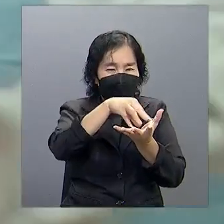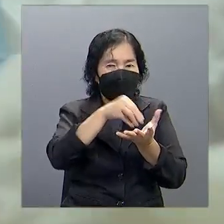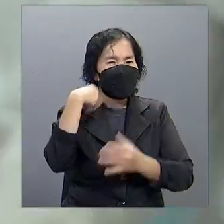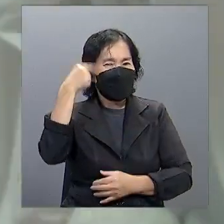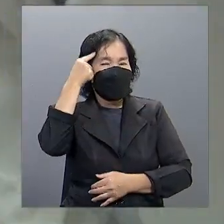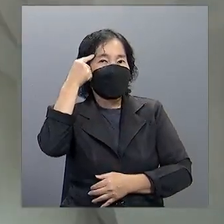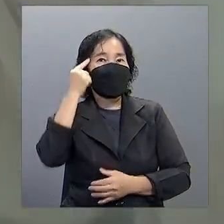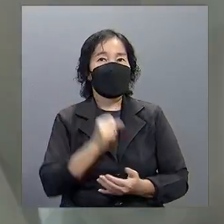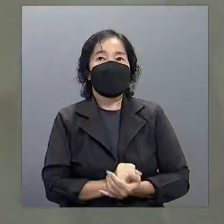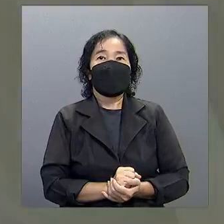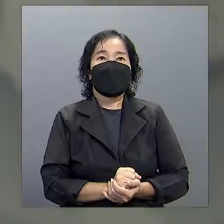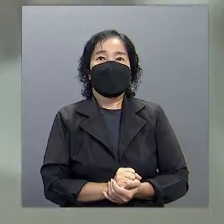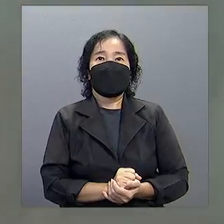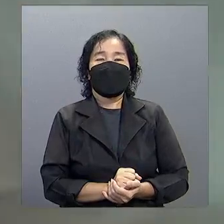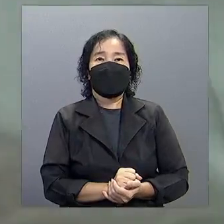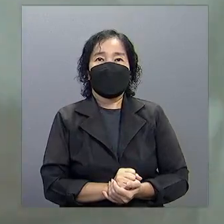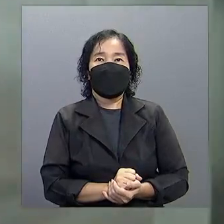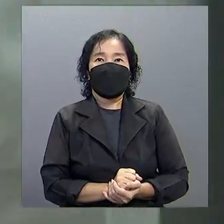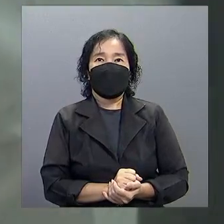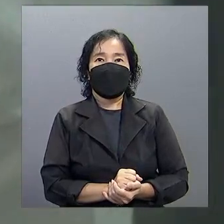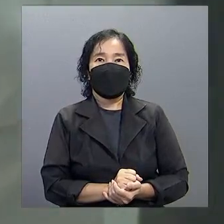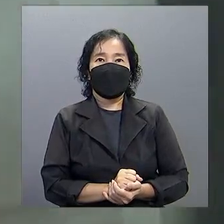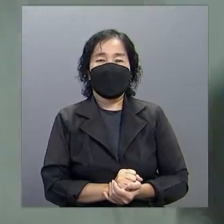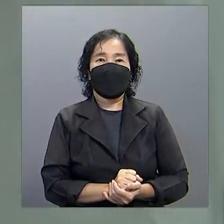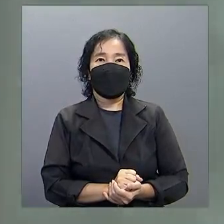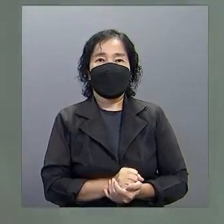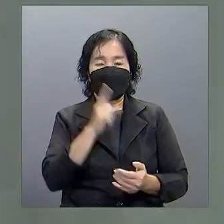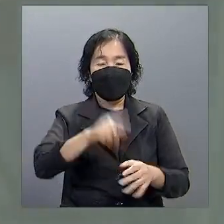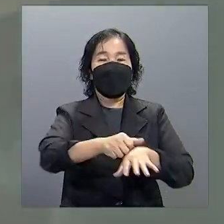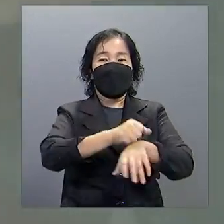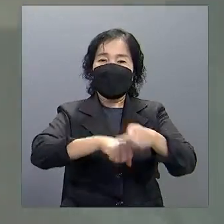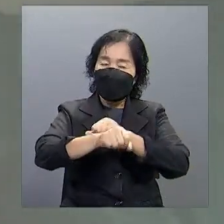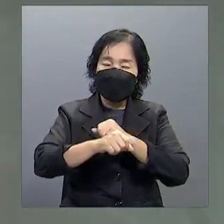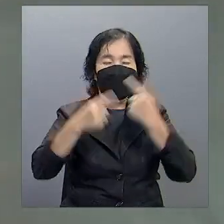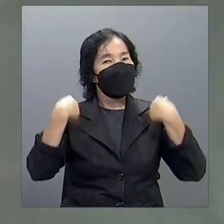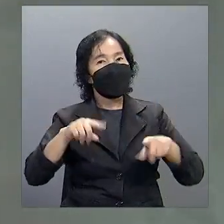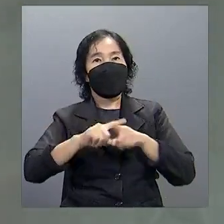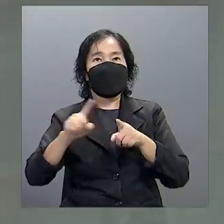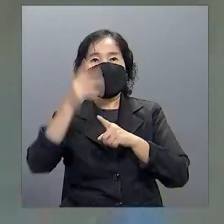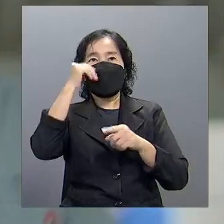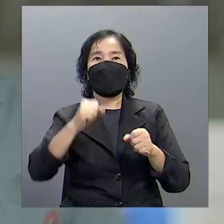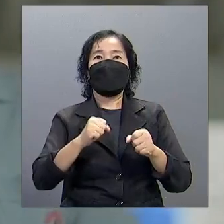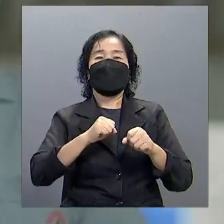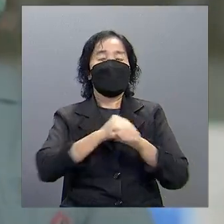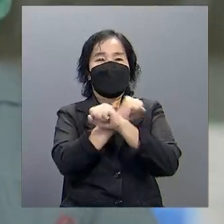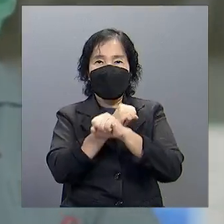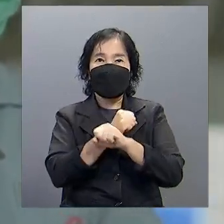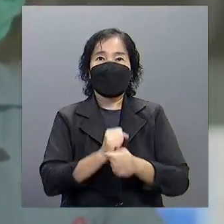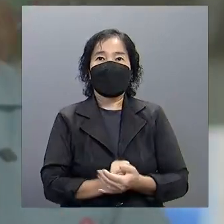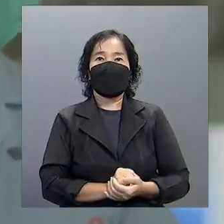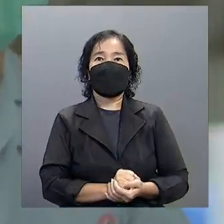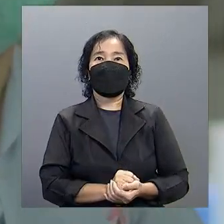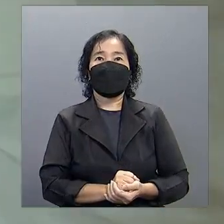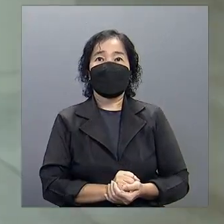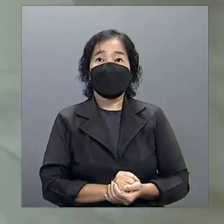ใช่จะเป็นชั้นนอกที่เราสัมผัสอะค่ะทุกครั้งที่เราสวอปป้ายเชื้อค่ะ ครับ อ๋อนี่แว่นแว่นด